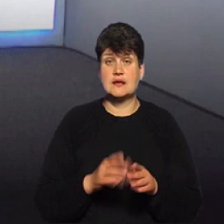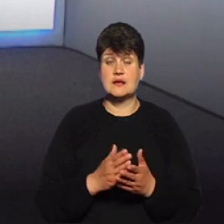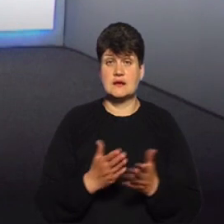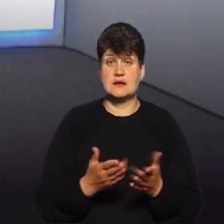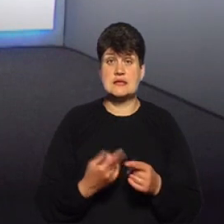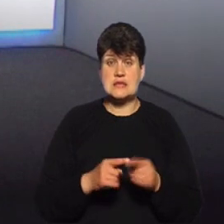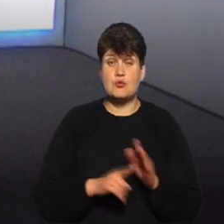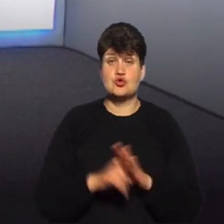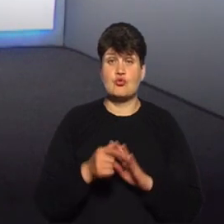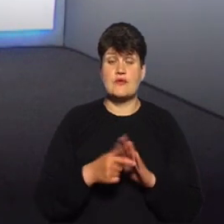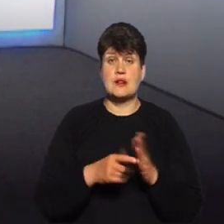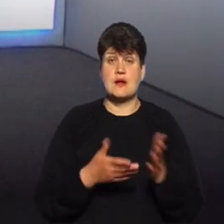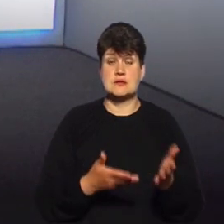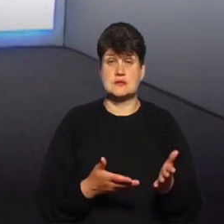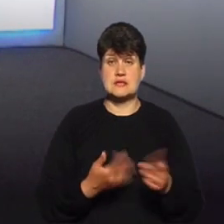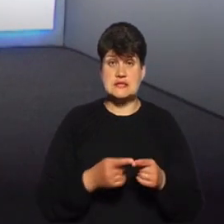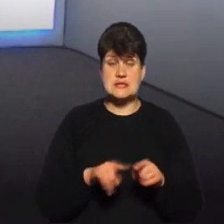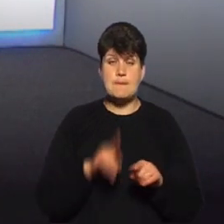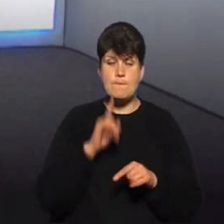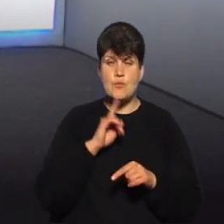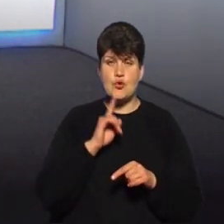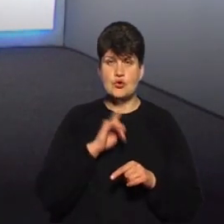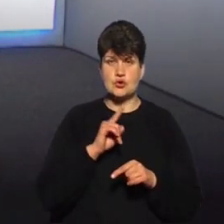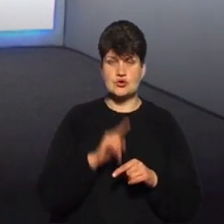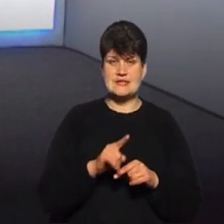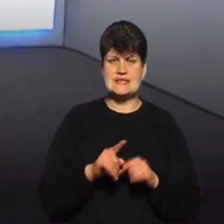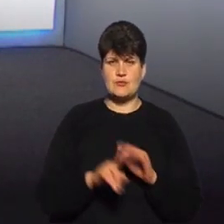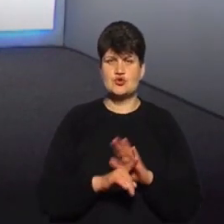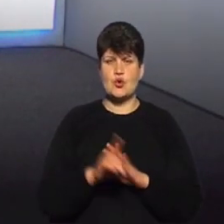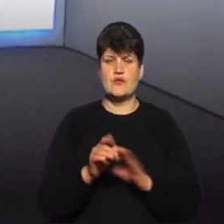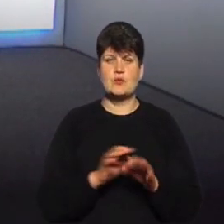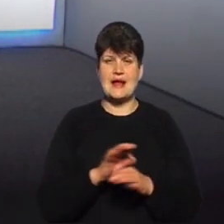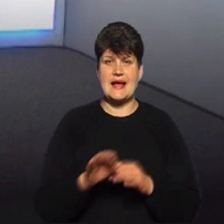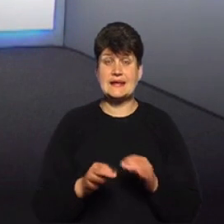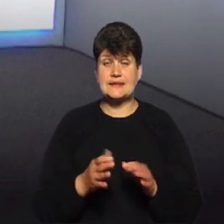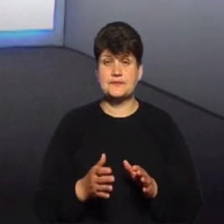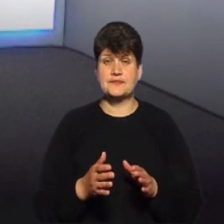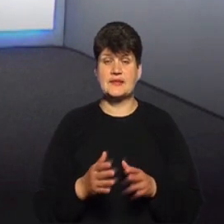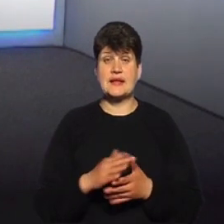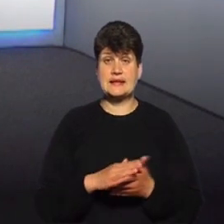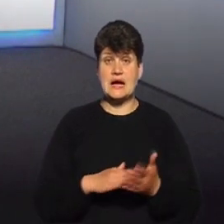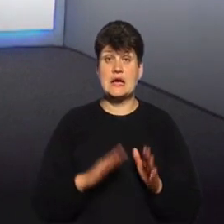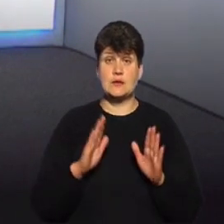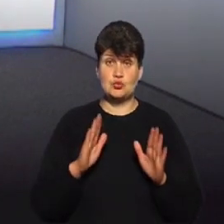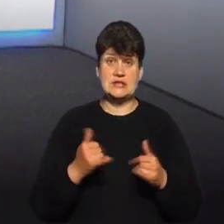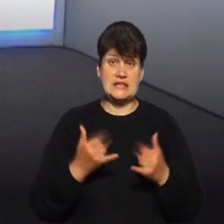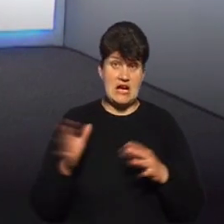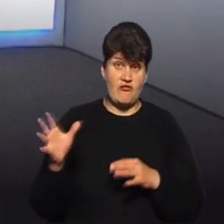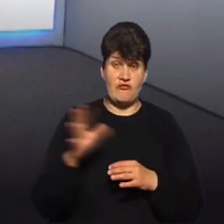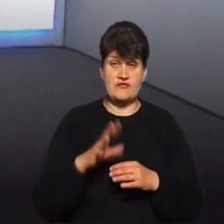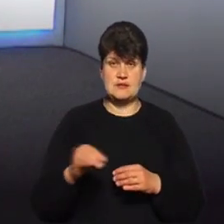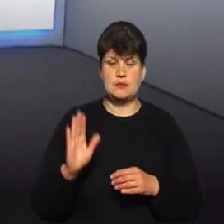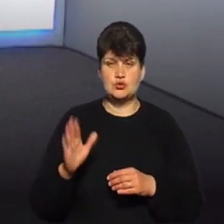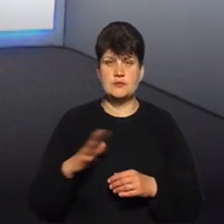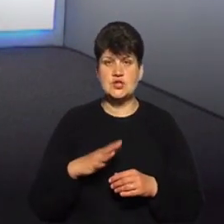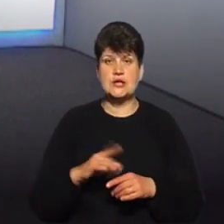але це початкові класи. Ви кажете, що це поки що в такому... Це пілотний проект, такий тестовий проект. А далі, буде для всіх. Ну, ми будемо